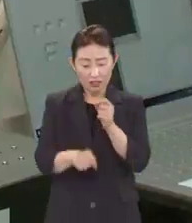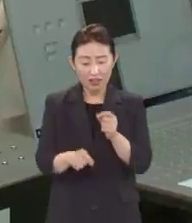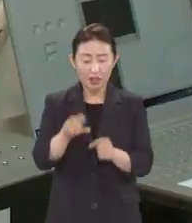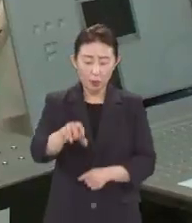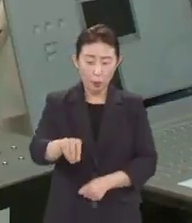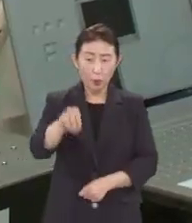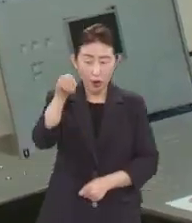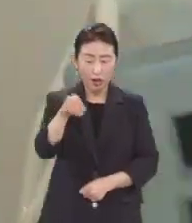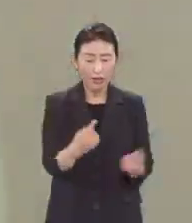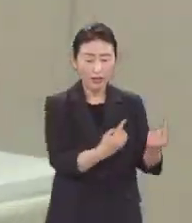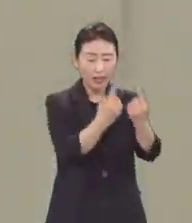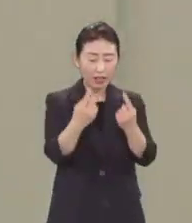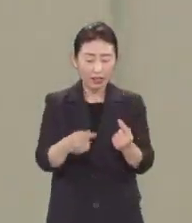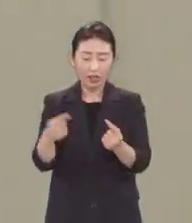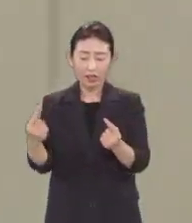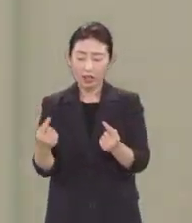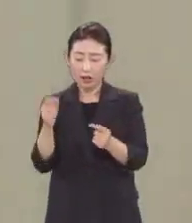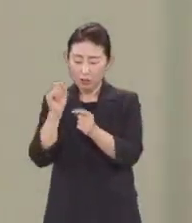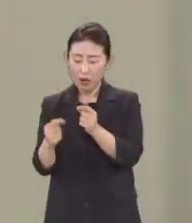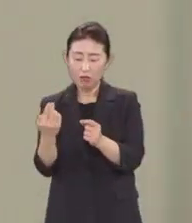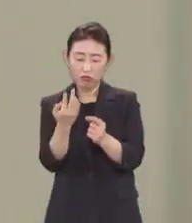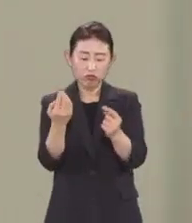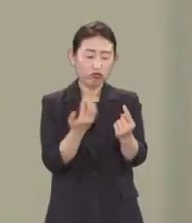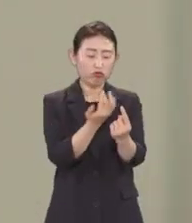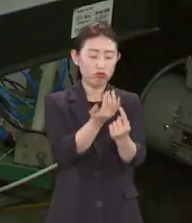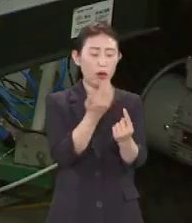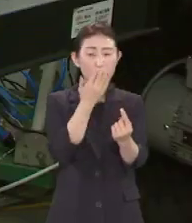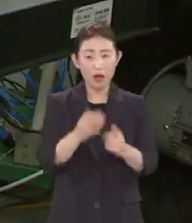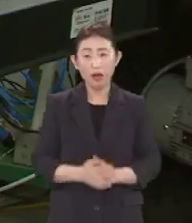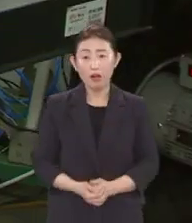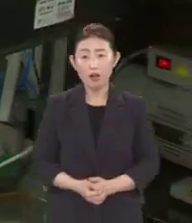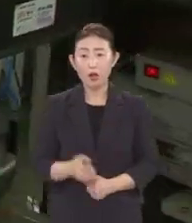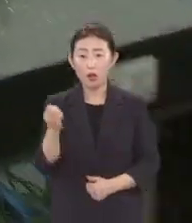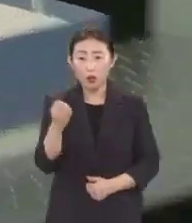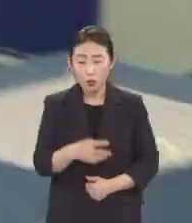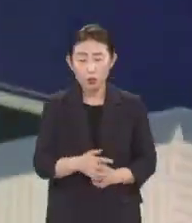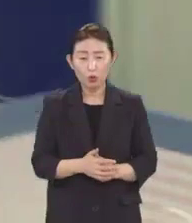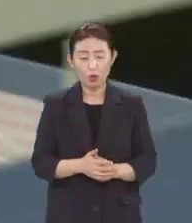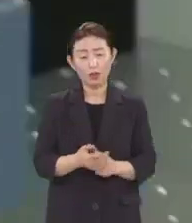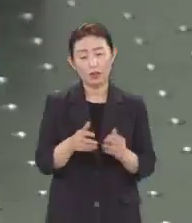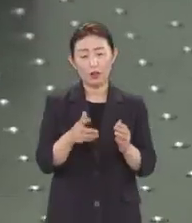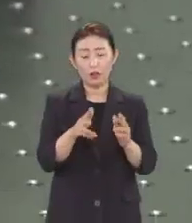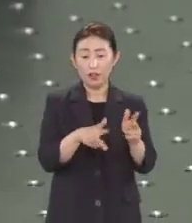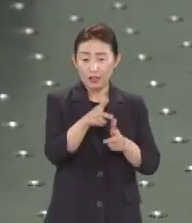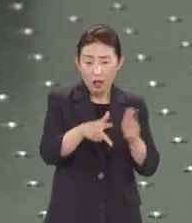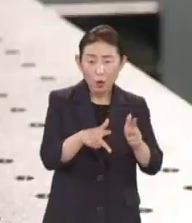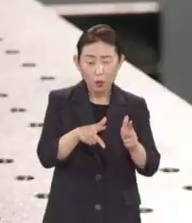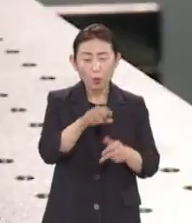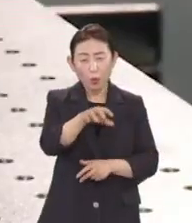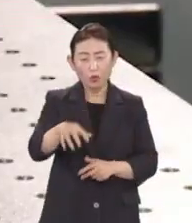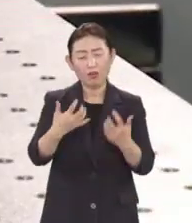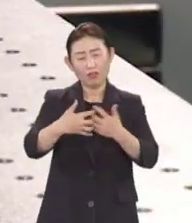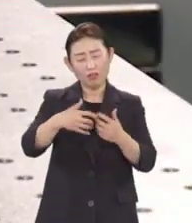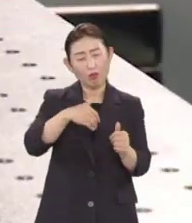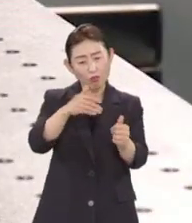뒤 케이크에 꽂힌 초에 불도 붙입니다. 다양한 작업을 하는 중소기업 공정 현장에 투입시킬 수